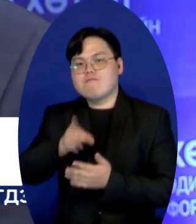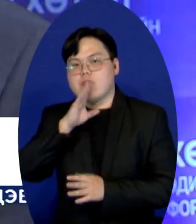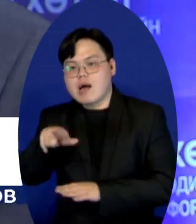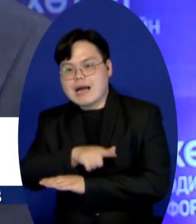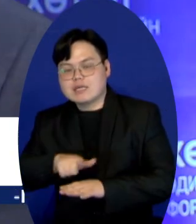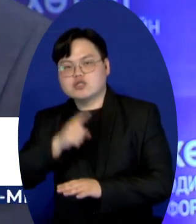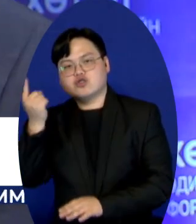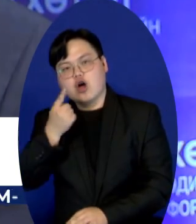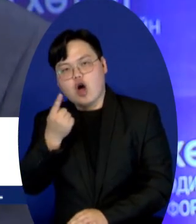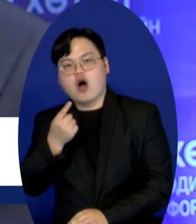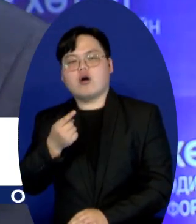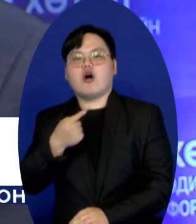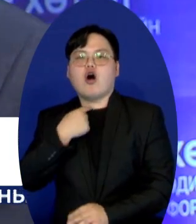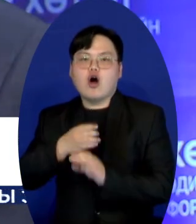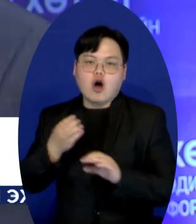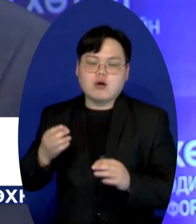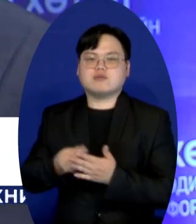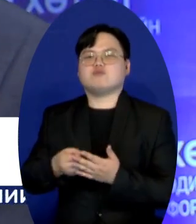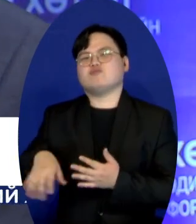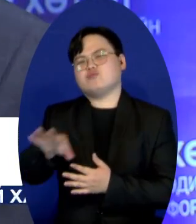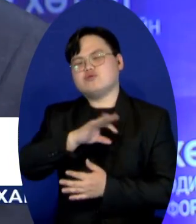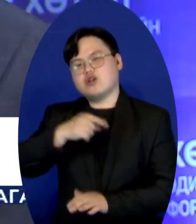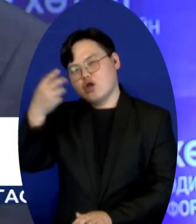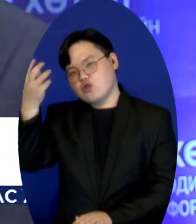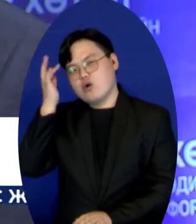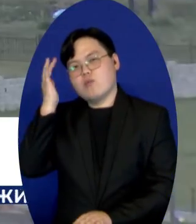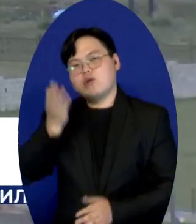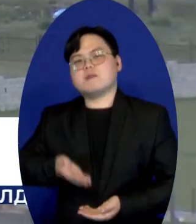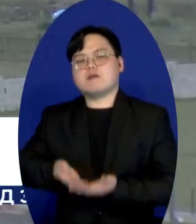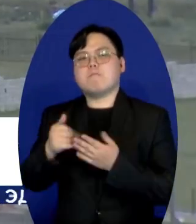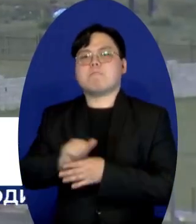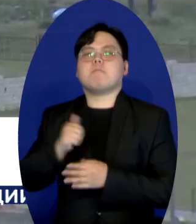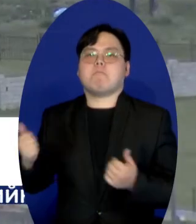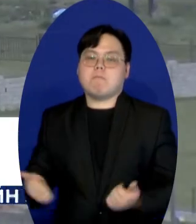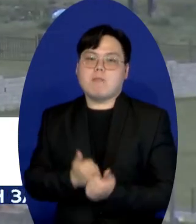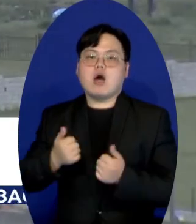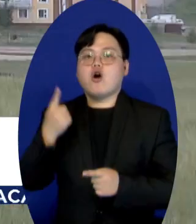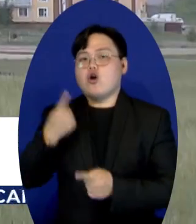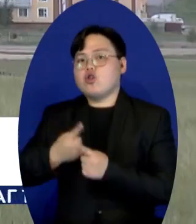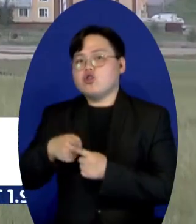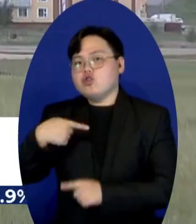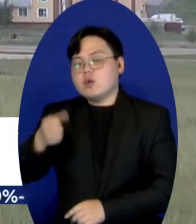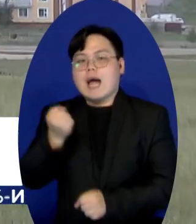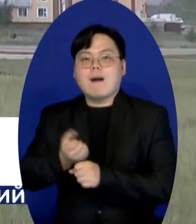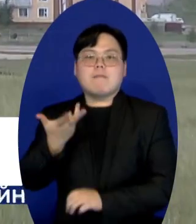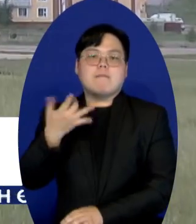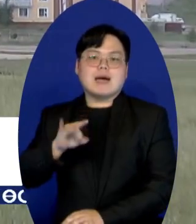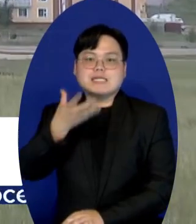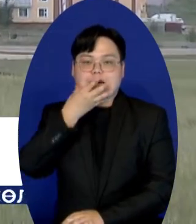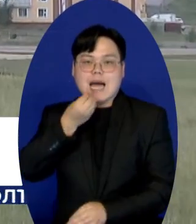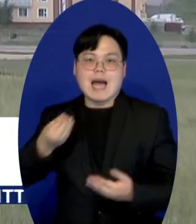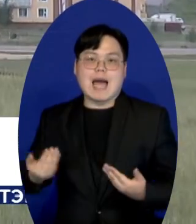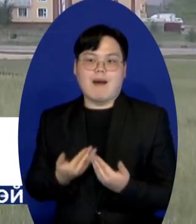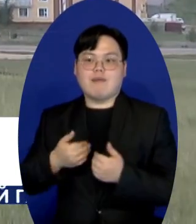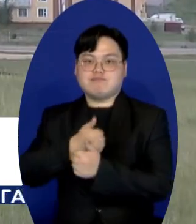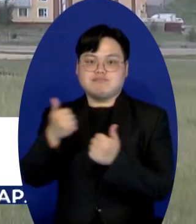дэд бүтэц за төрийн бодлогын зүгээс бол дэмжиж ажиллахад бэлэн байгаа. Орон нутагт ажлын байр, аяд тухтай амьдрах орчин нөхцөл